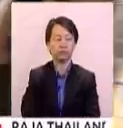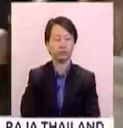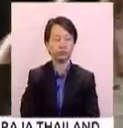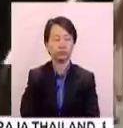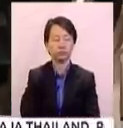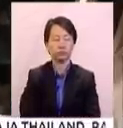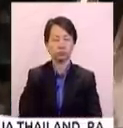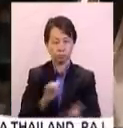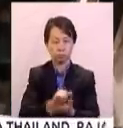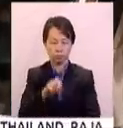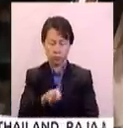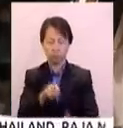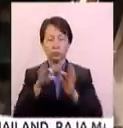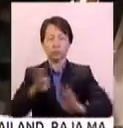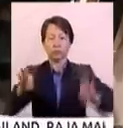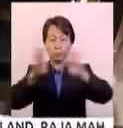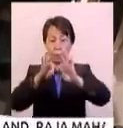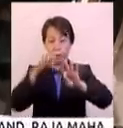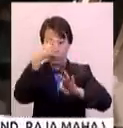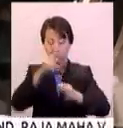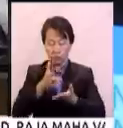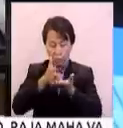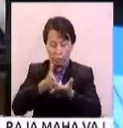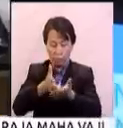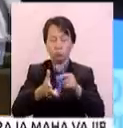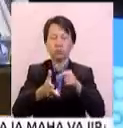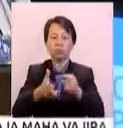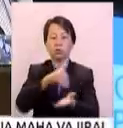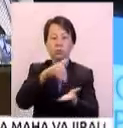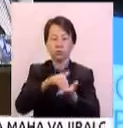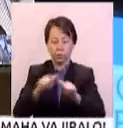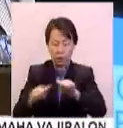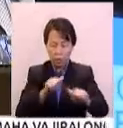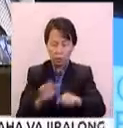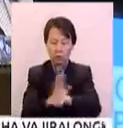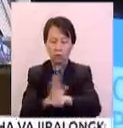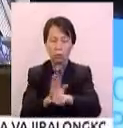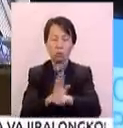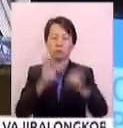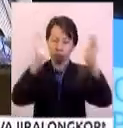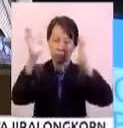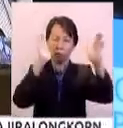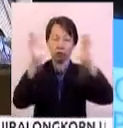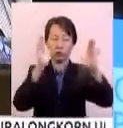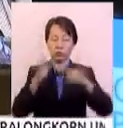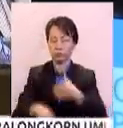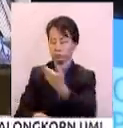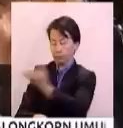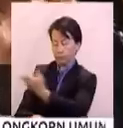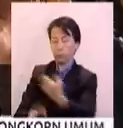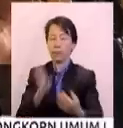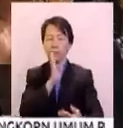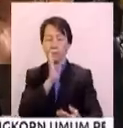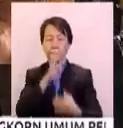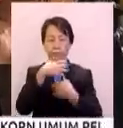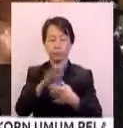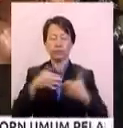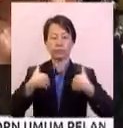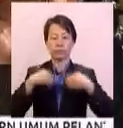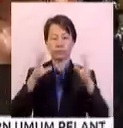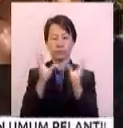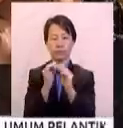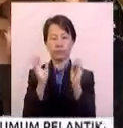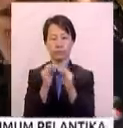Jelasnya langkah itu juga penting kerana pelabuhan menjadi pusat aktiviti perdagangan di negara ini. Beliau berkata demikian selepas